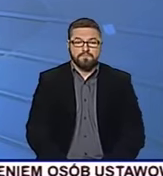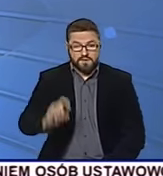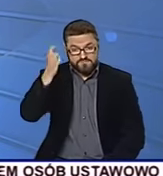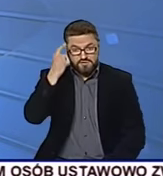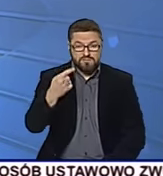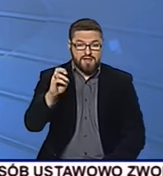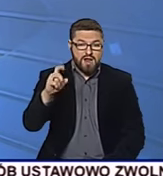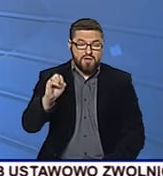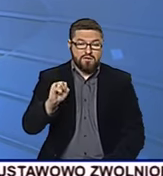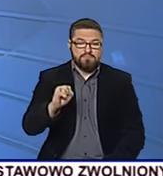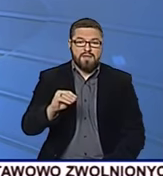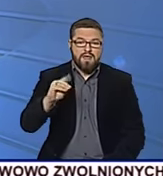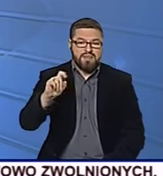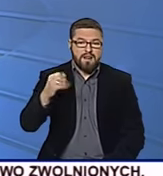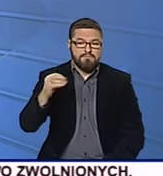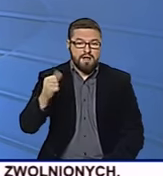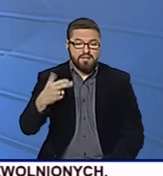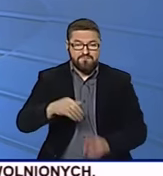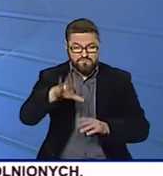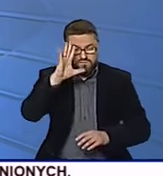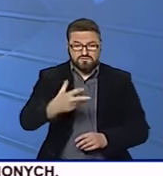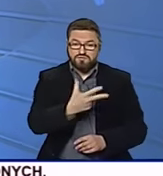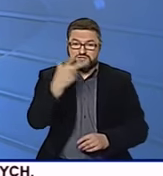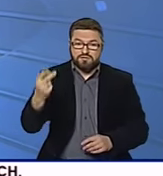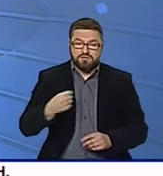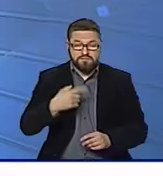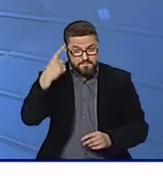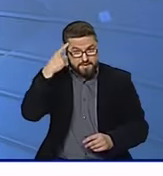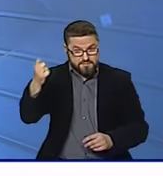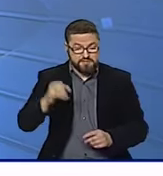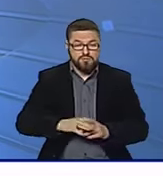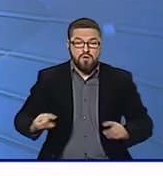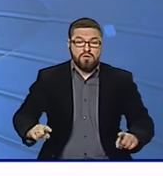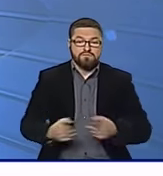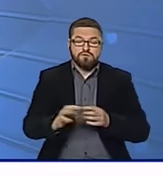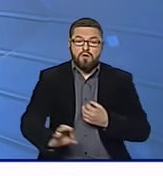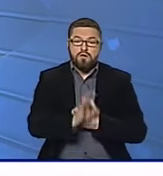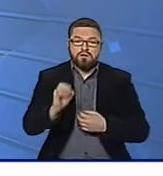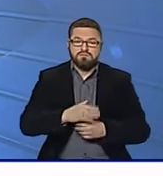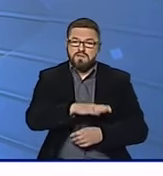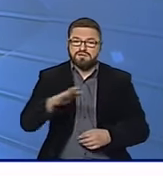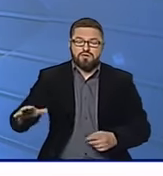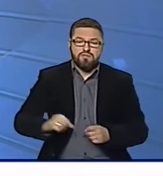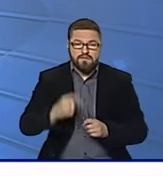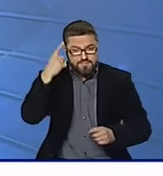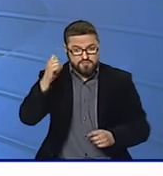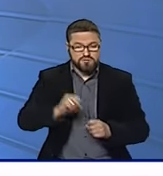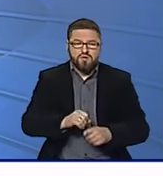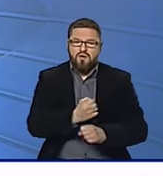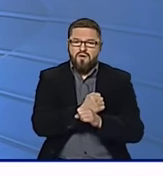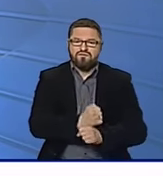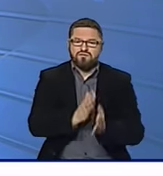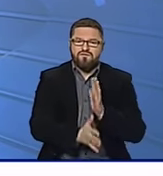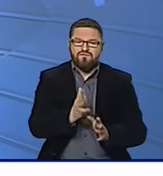W Centrum Dialogu imienia Marka Edelmana w Łodzi rozpoczęły się trzydniowe Dni Pamięci zorganizowane z okazji Międzynarodowego Dnia Pamięci o